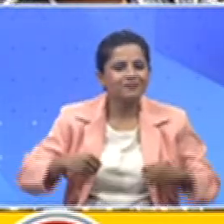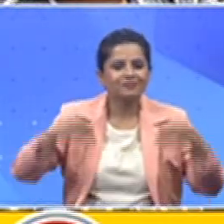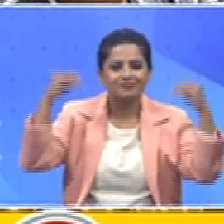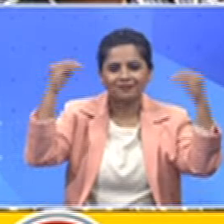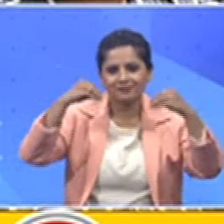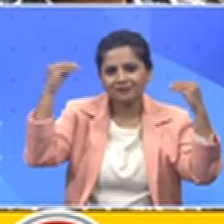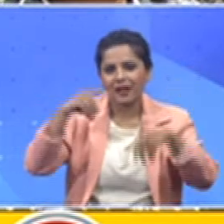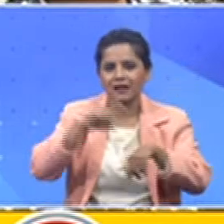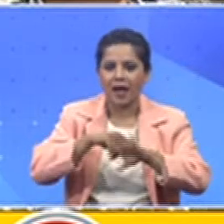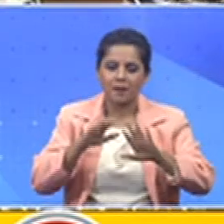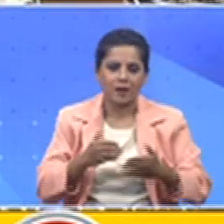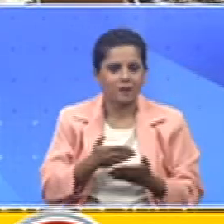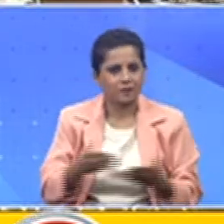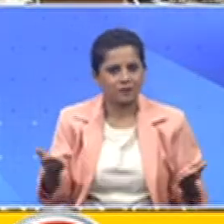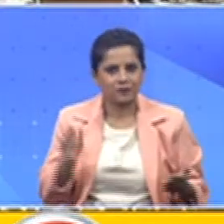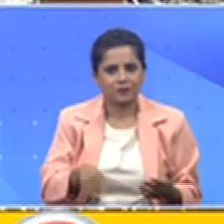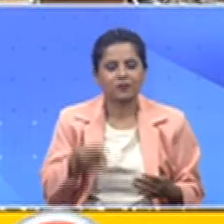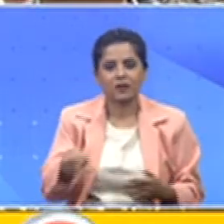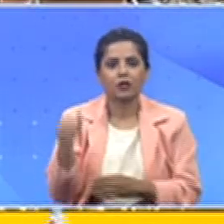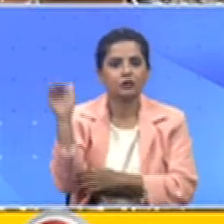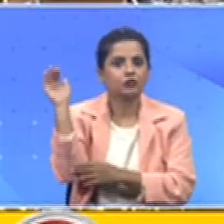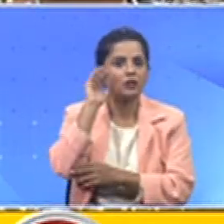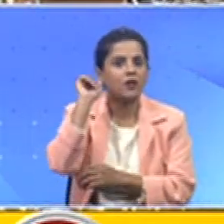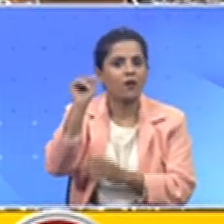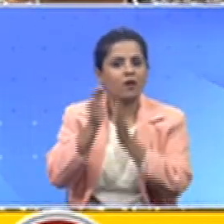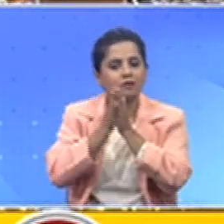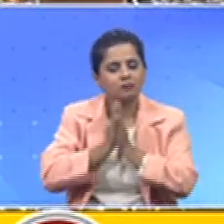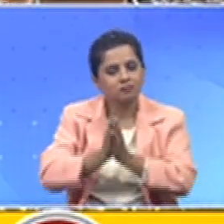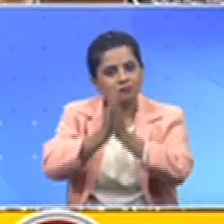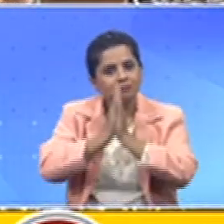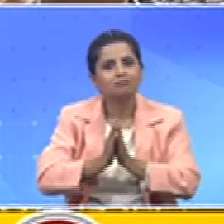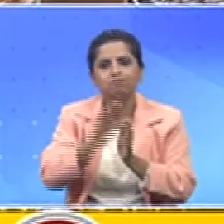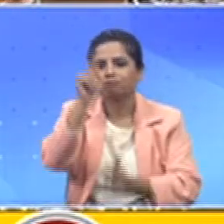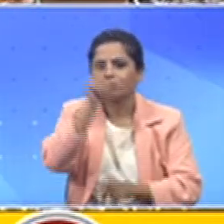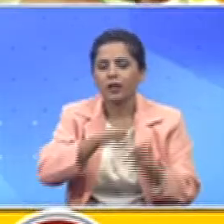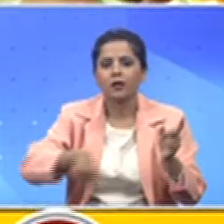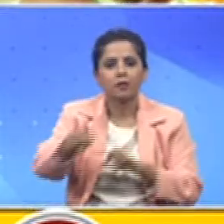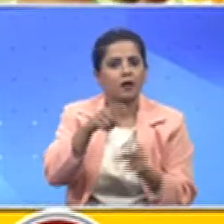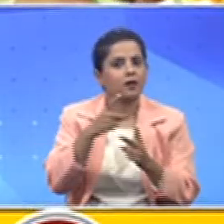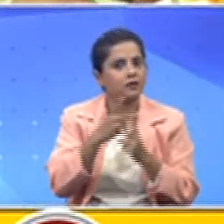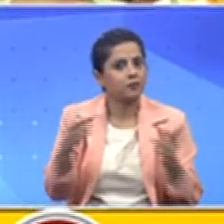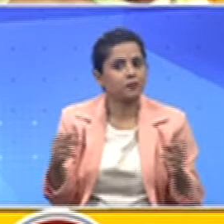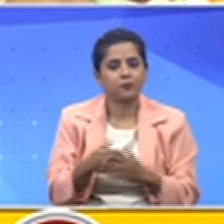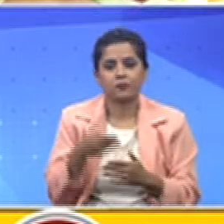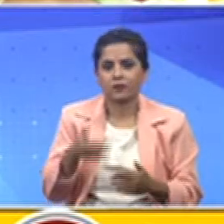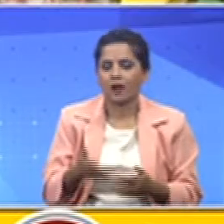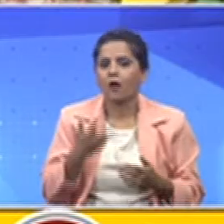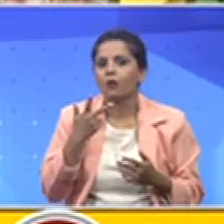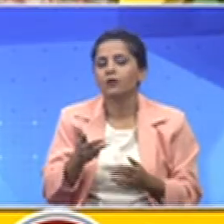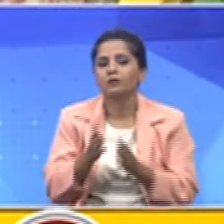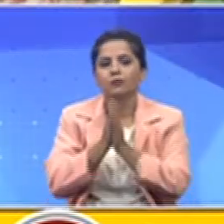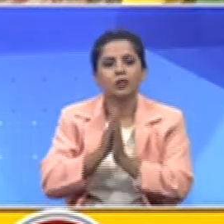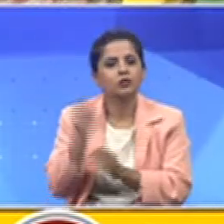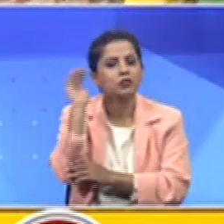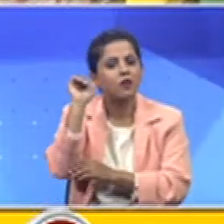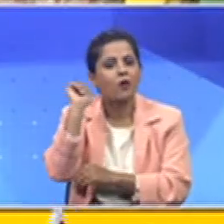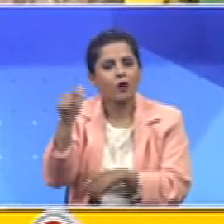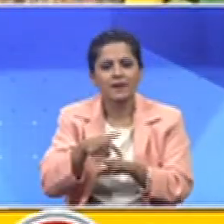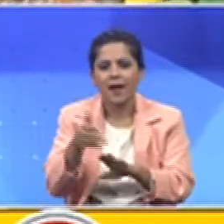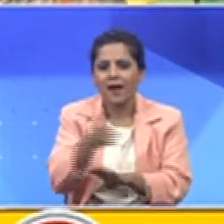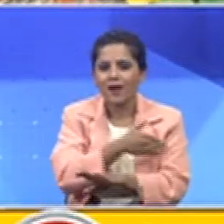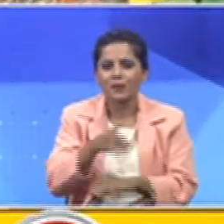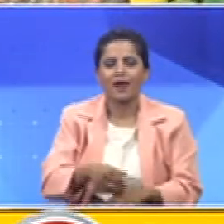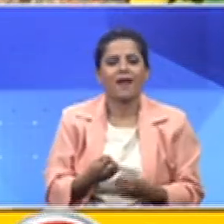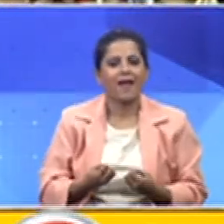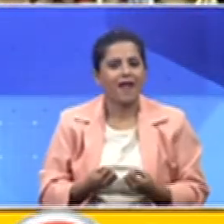है। सदाशिव महादेव की साधना आराधना के साथ ही सावन हरियाली और खुशियों